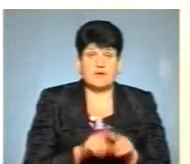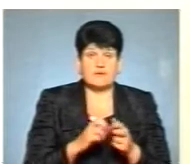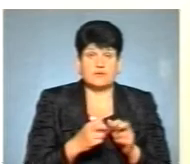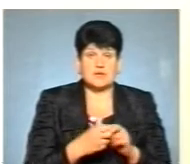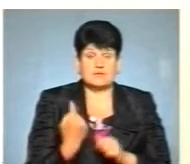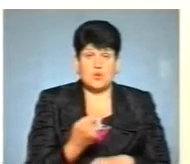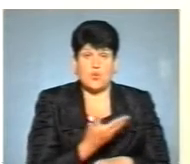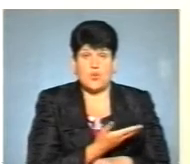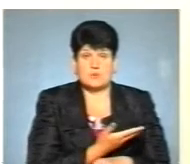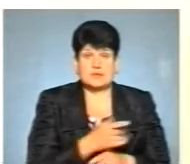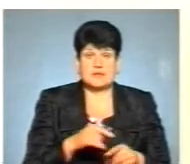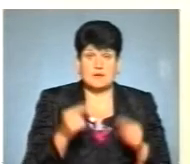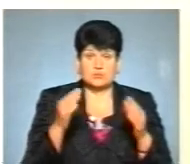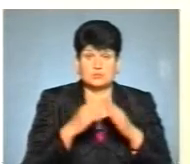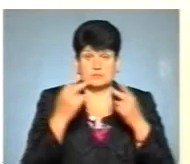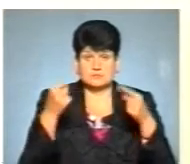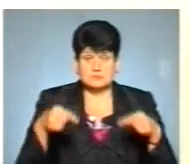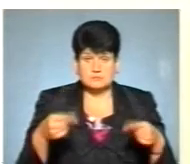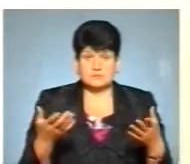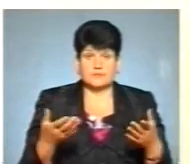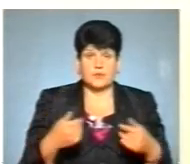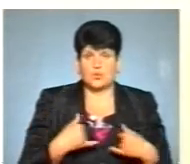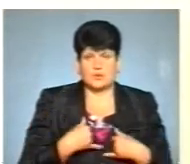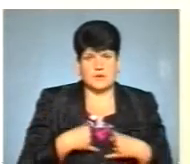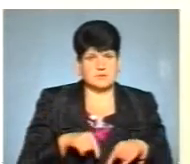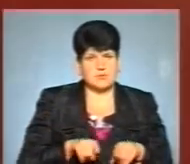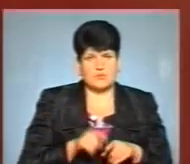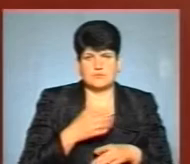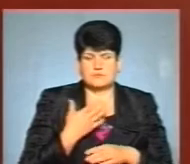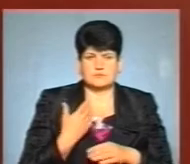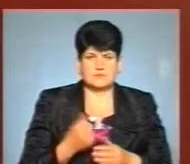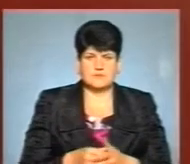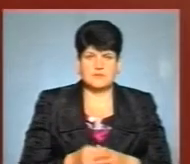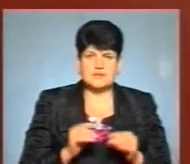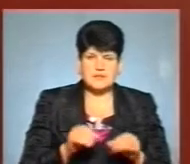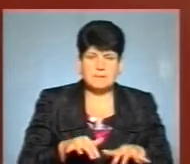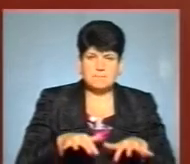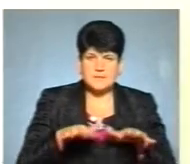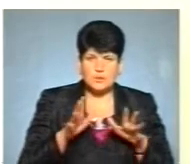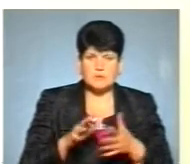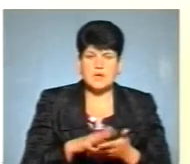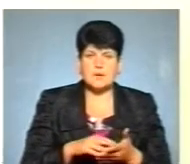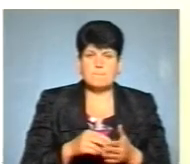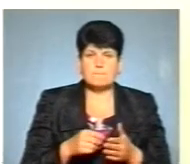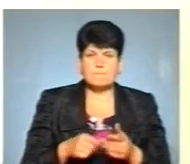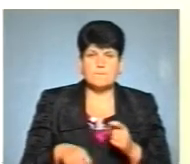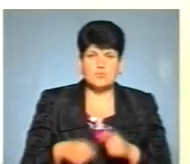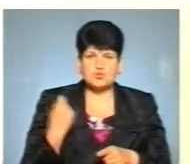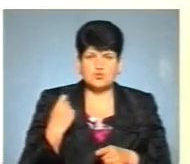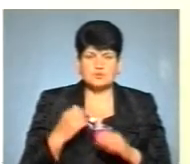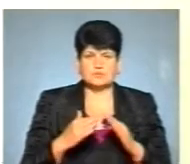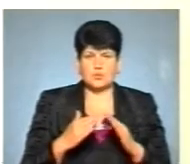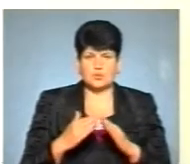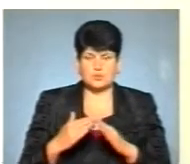там руйнувалися і будівлі, то тут нас такого не було. Чисто було підтоплення і пошкодження конструкції будинків,